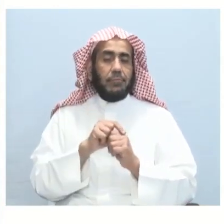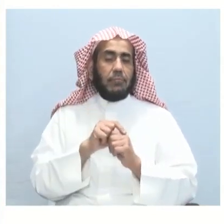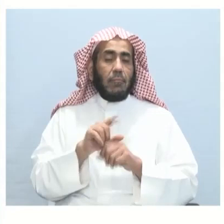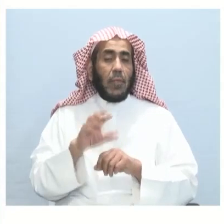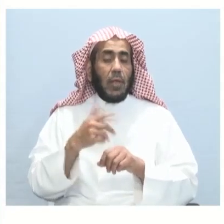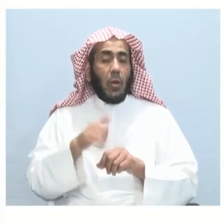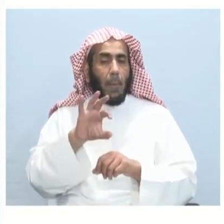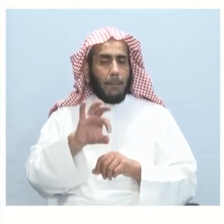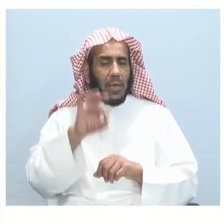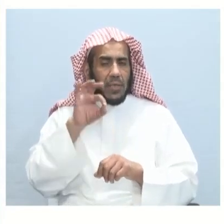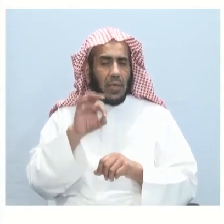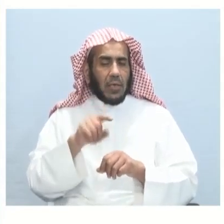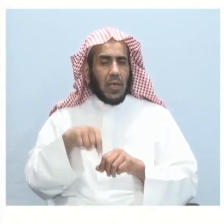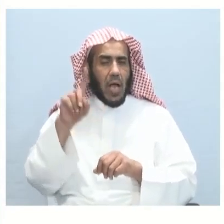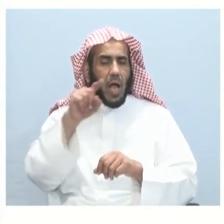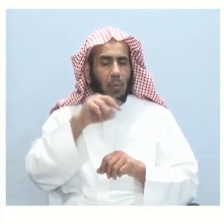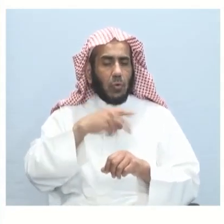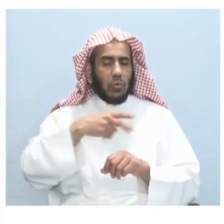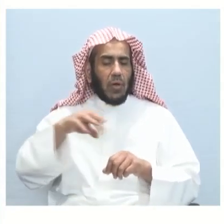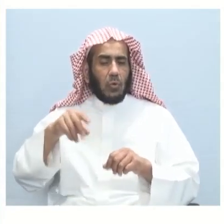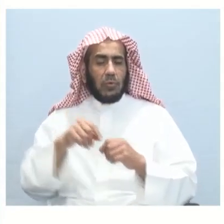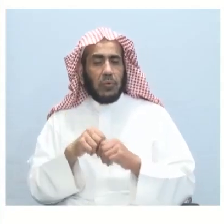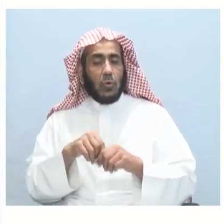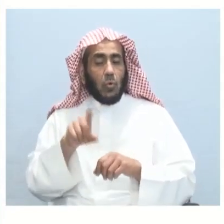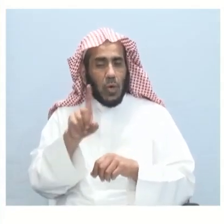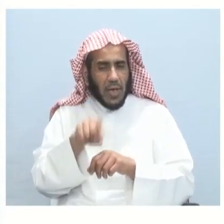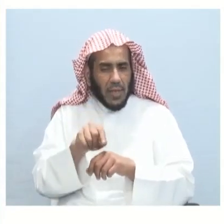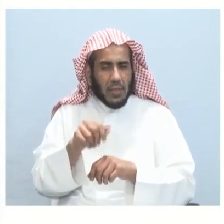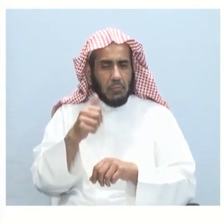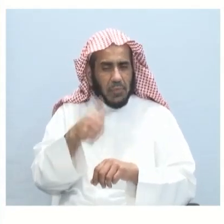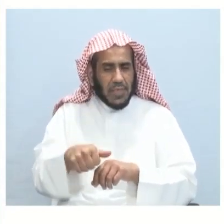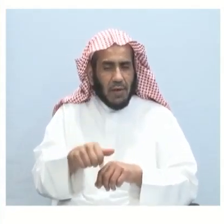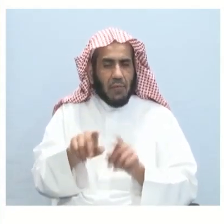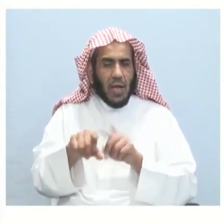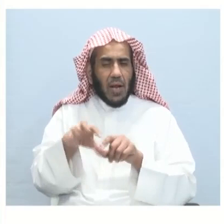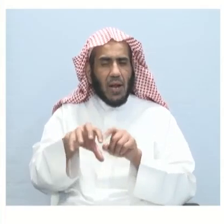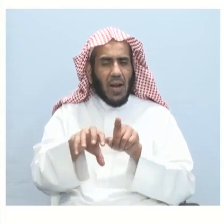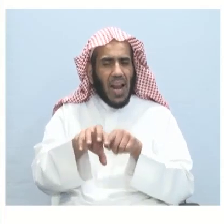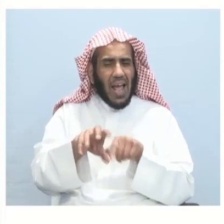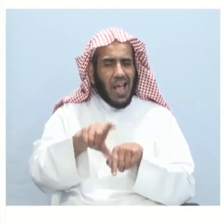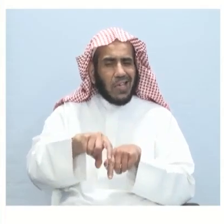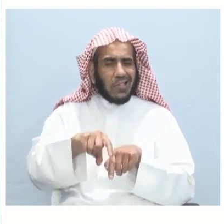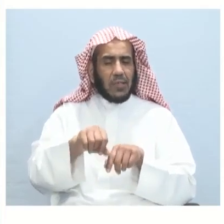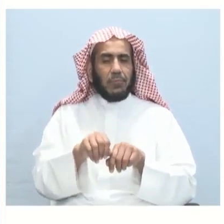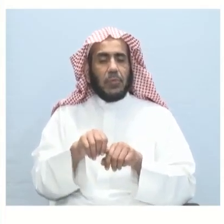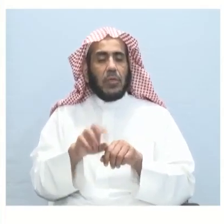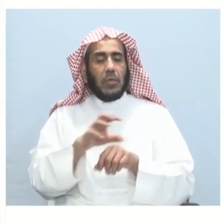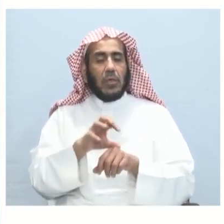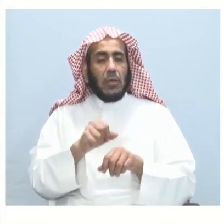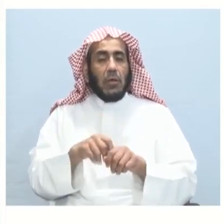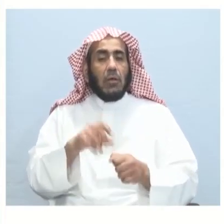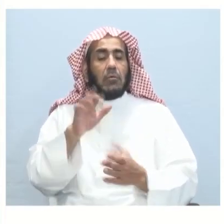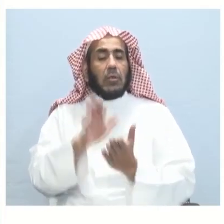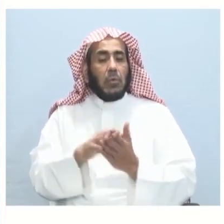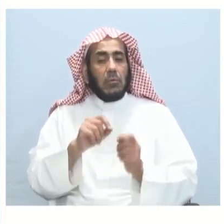سنقوم باختيار عمودي متفاوت المسافه ونضغط على بزر الفاره الايسر عليه وسيتم